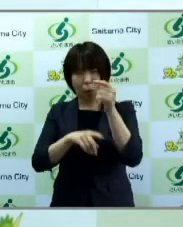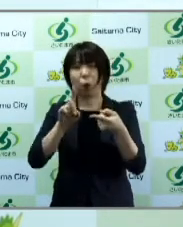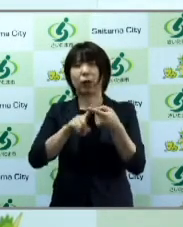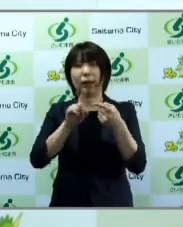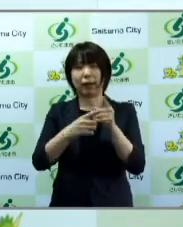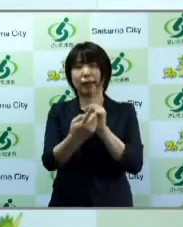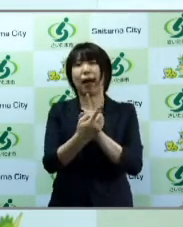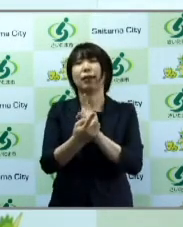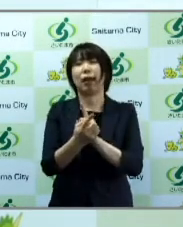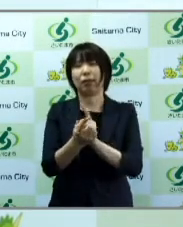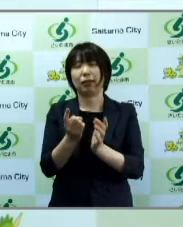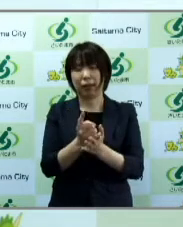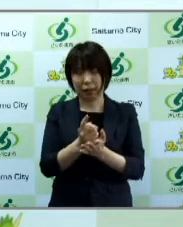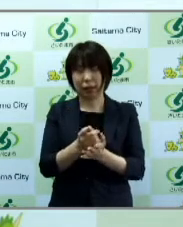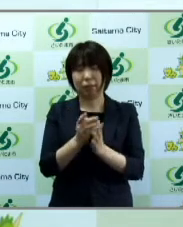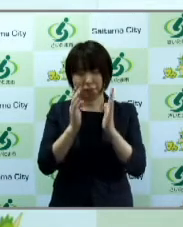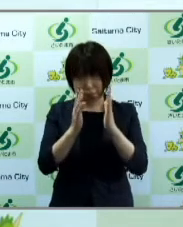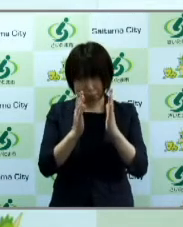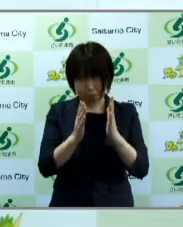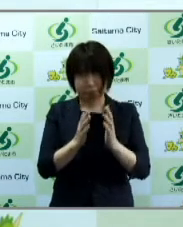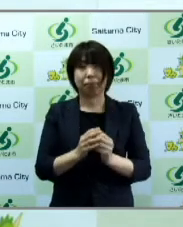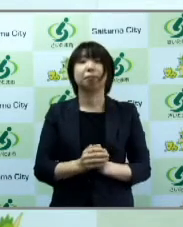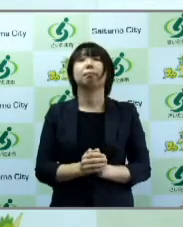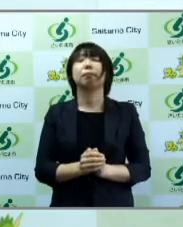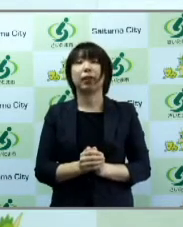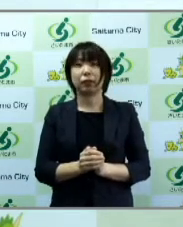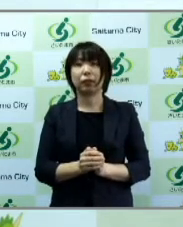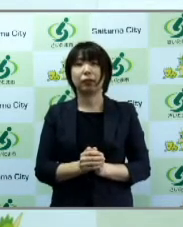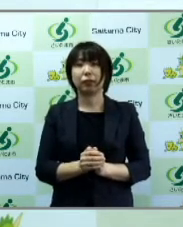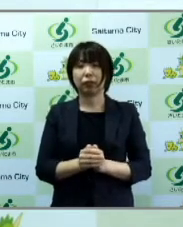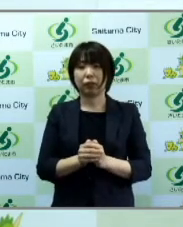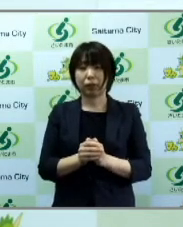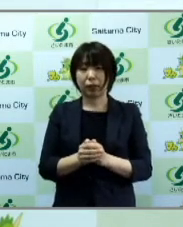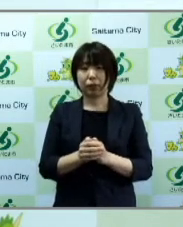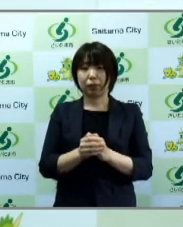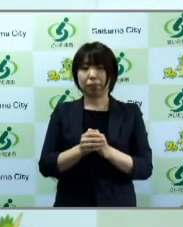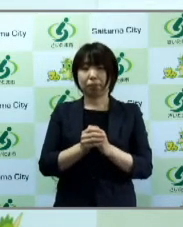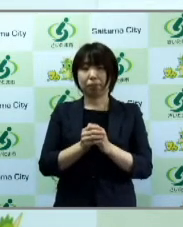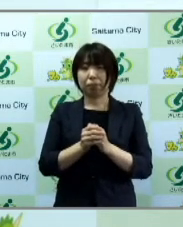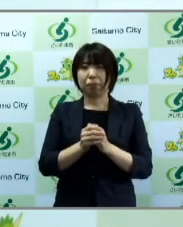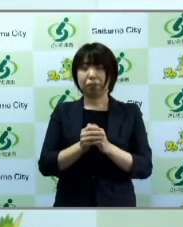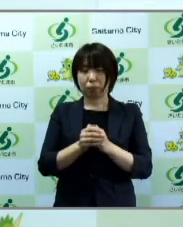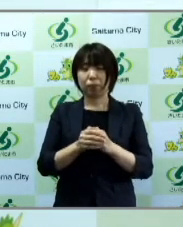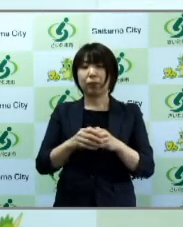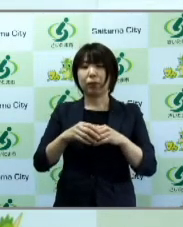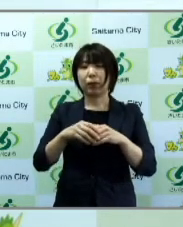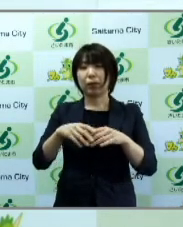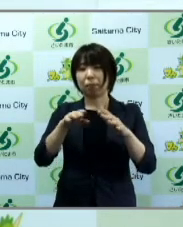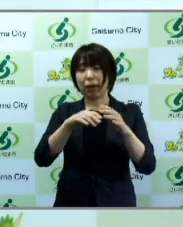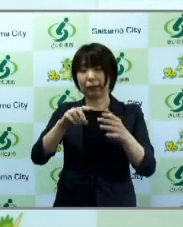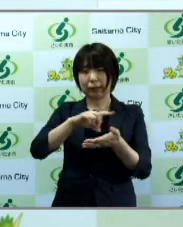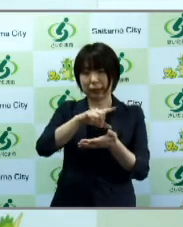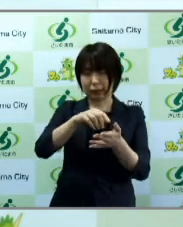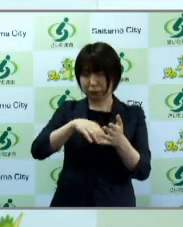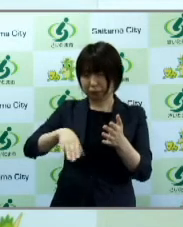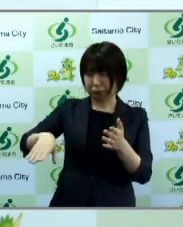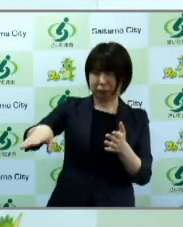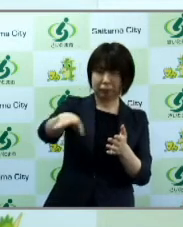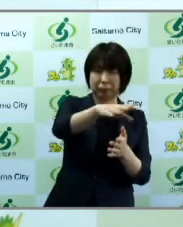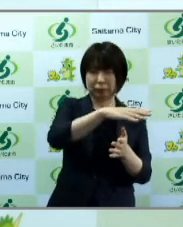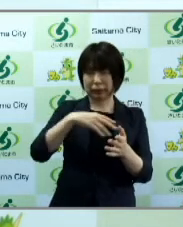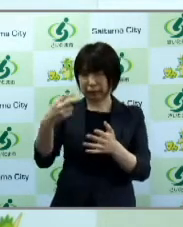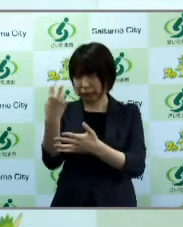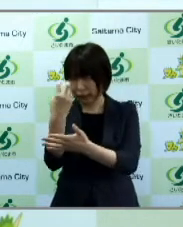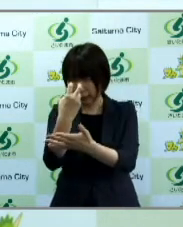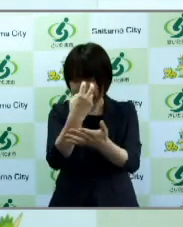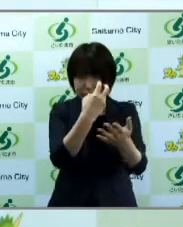れども、それに加えて、全店調査ということになるとかなりの、規模であったり人が、不足をするということ